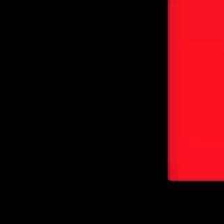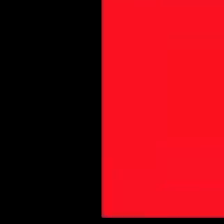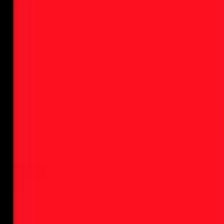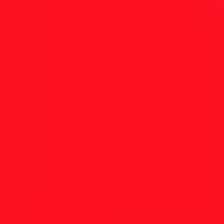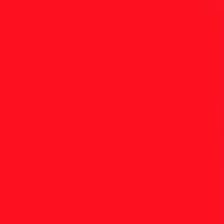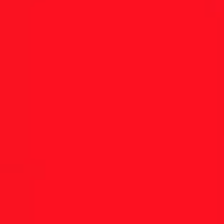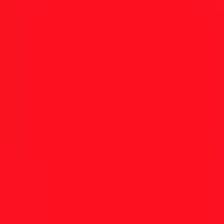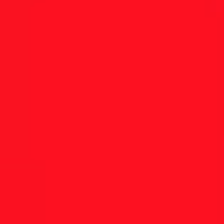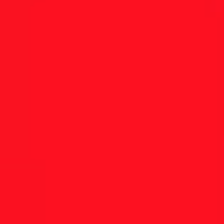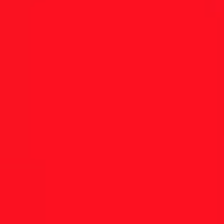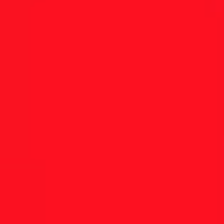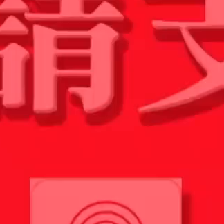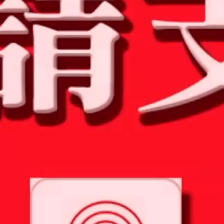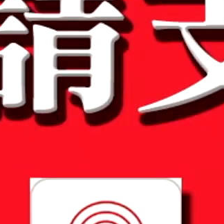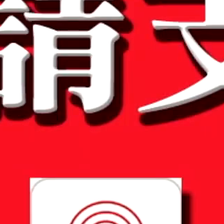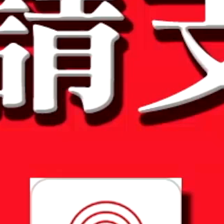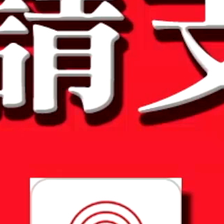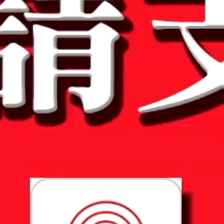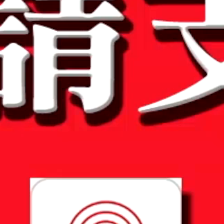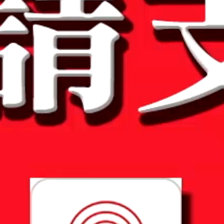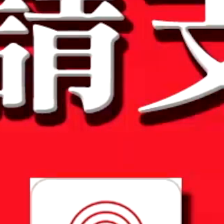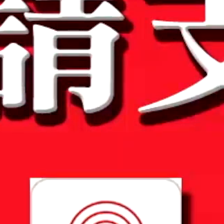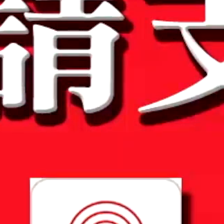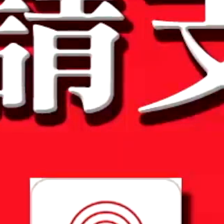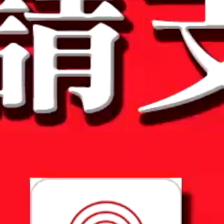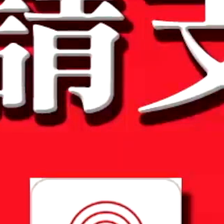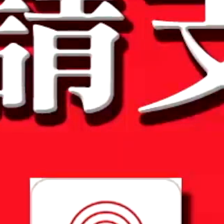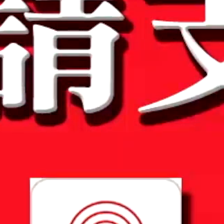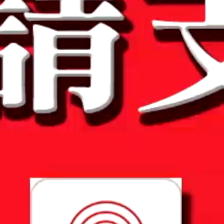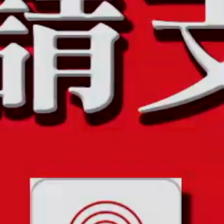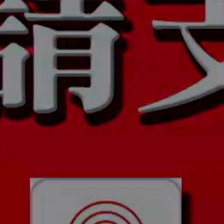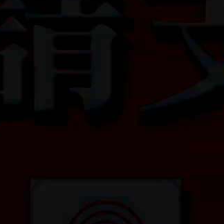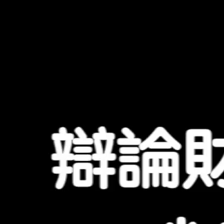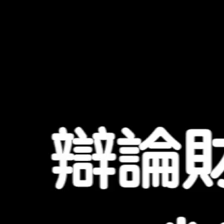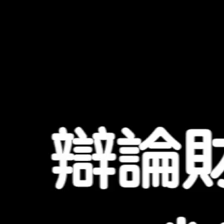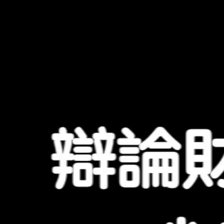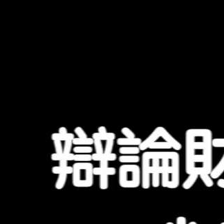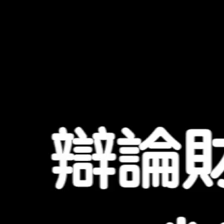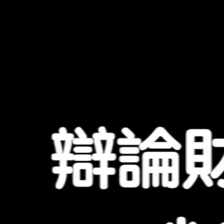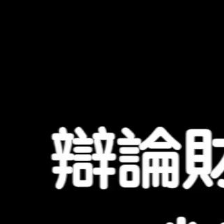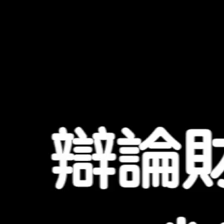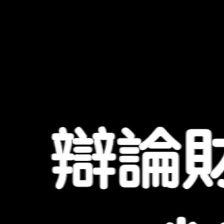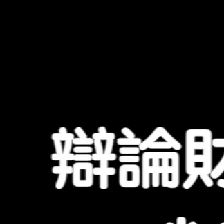付費支持自由發聲，請支持 My Radio。